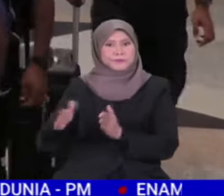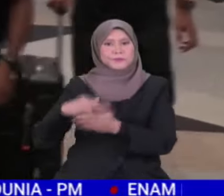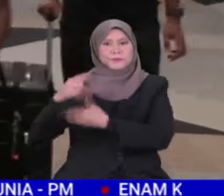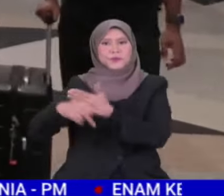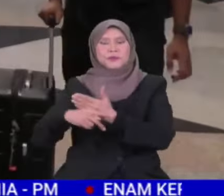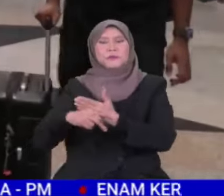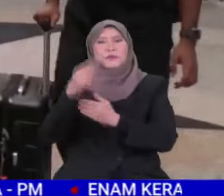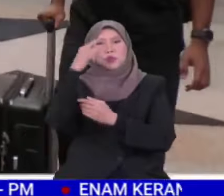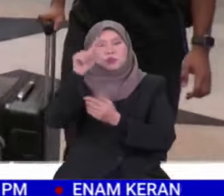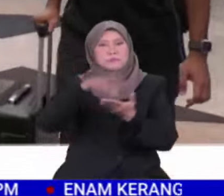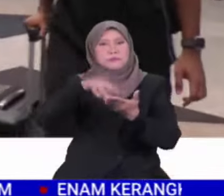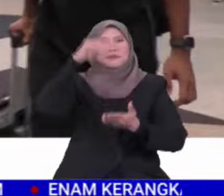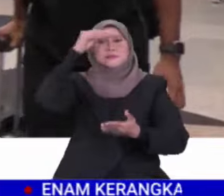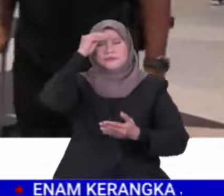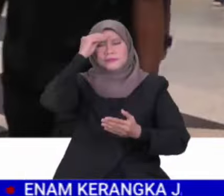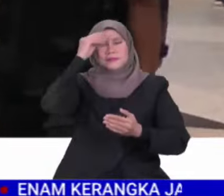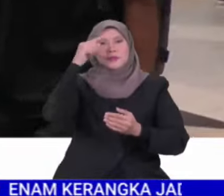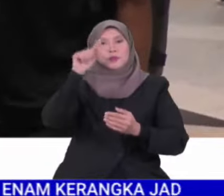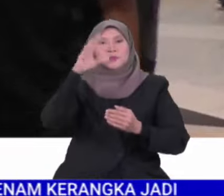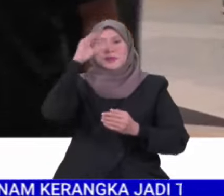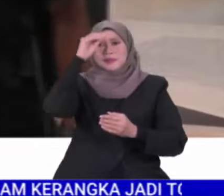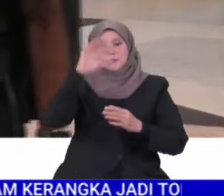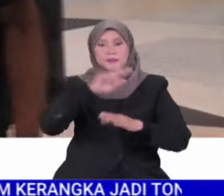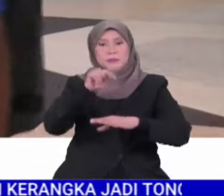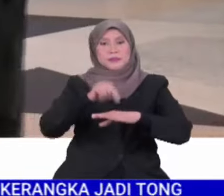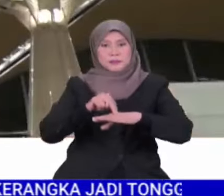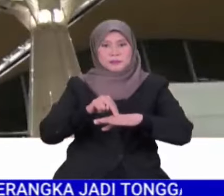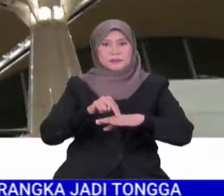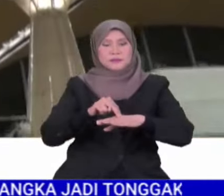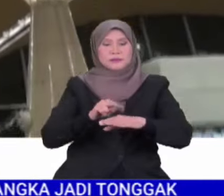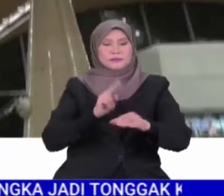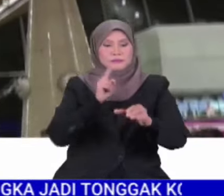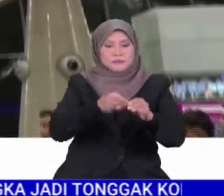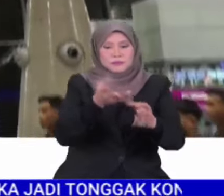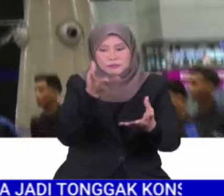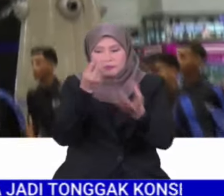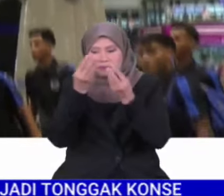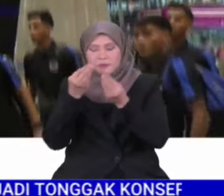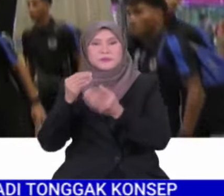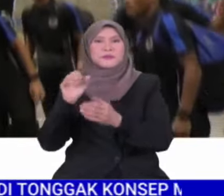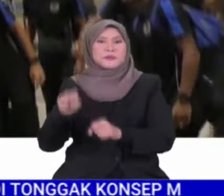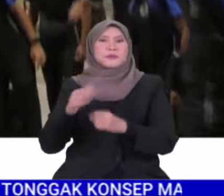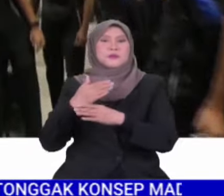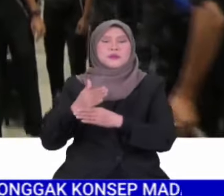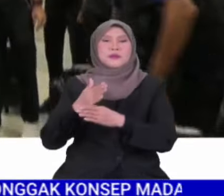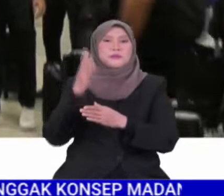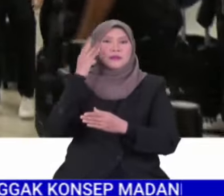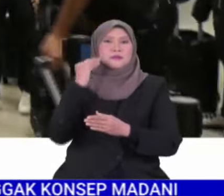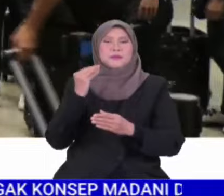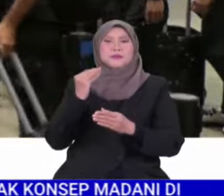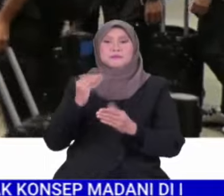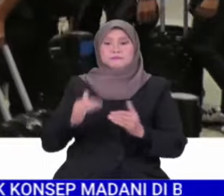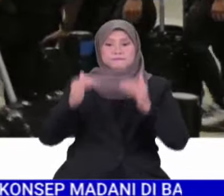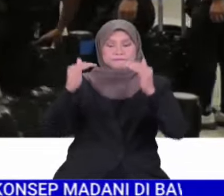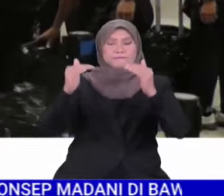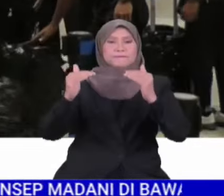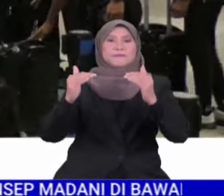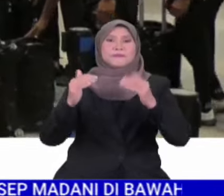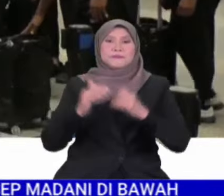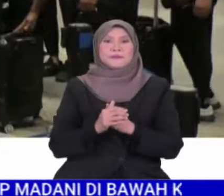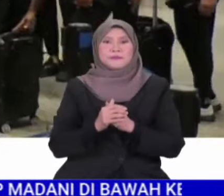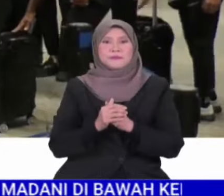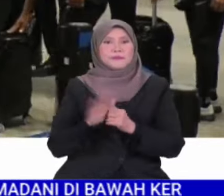sebagai pendedahan buat skuad projek khas lelaki kebangsaan bagi mendapatkan perlawanan yang berintensiti tinggi. Ketua jurulatih Muhammad